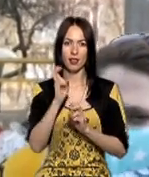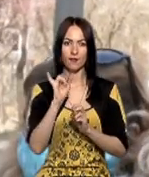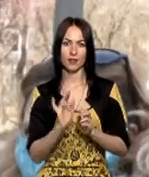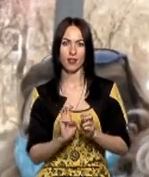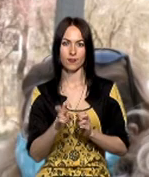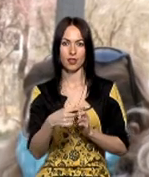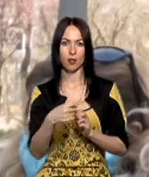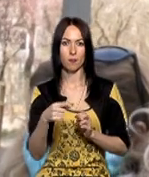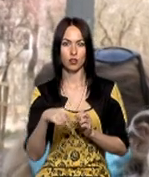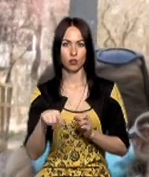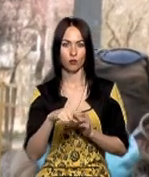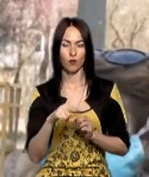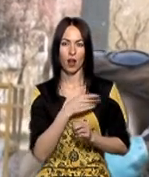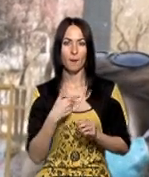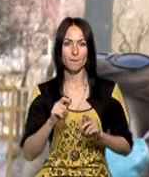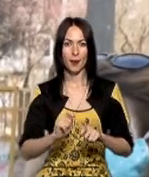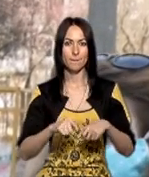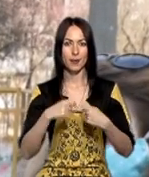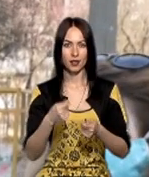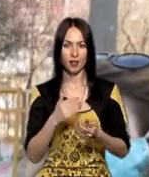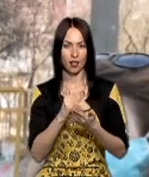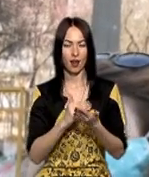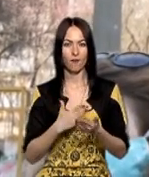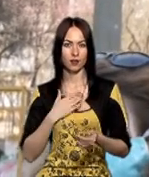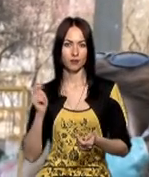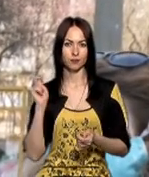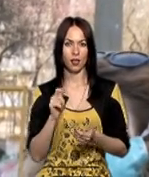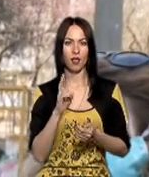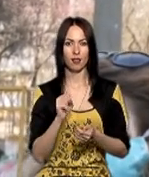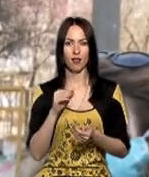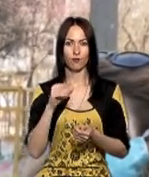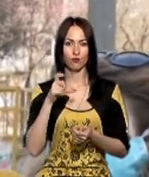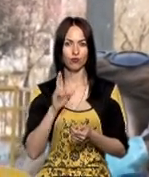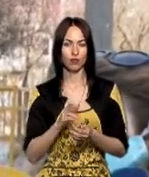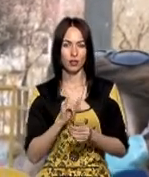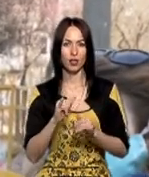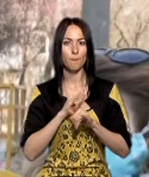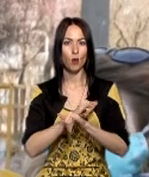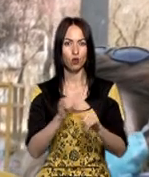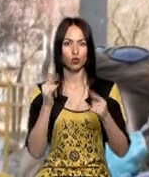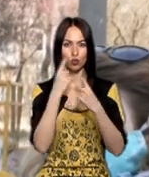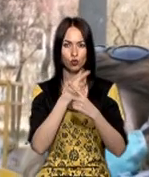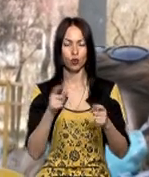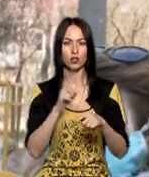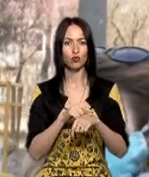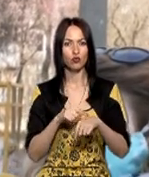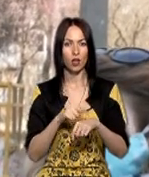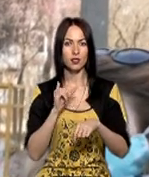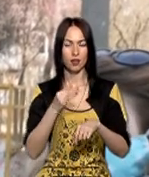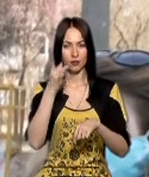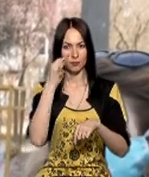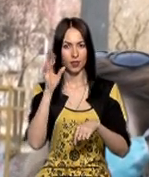група першого поверху. Ми передали графік нашого приїзду на дільниці жилкомсервісів. Поширюються оголошення з часом та датою обробки.